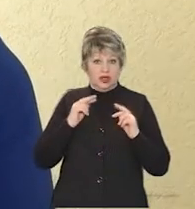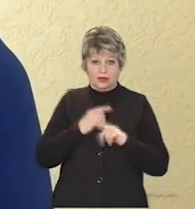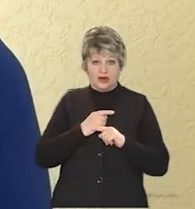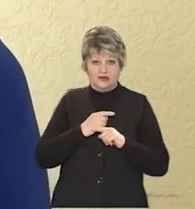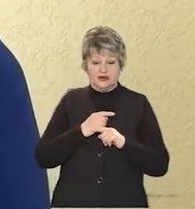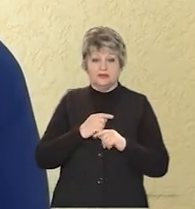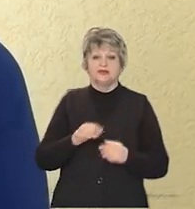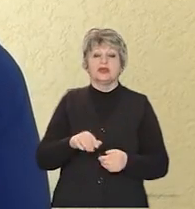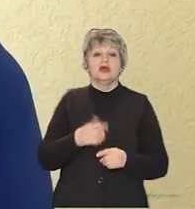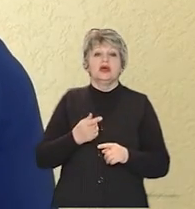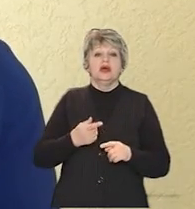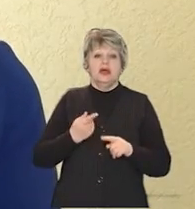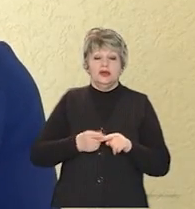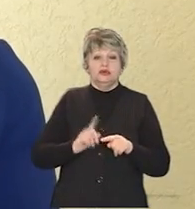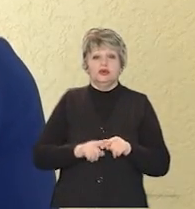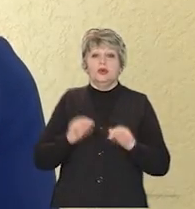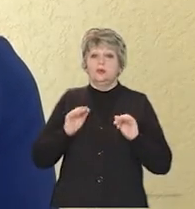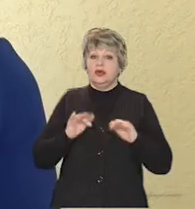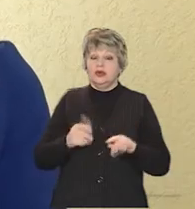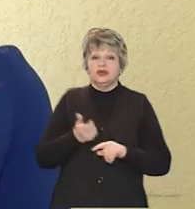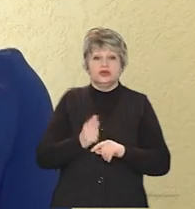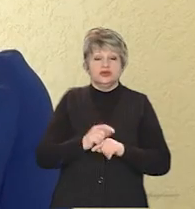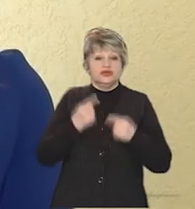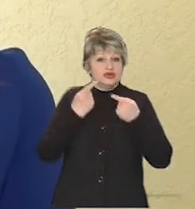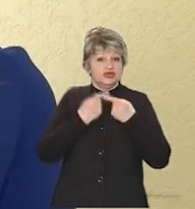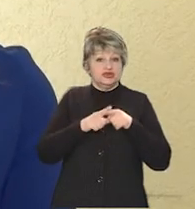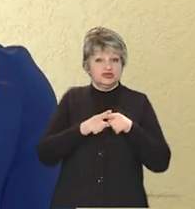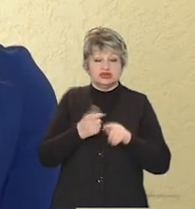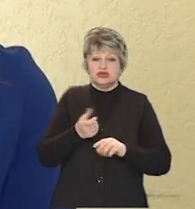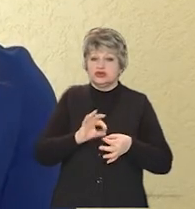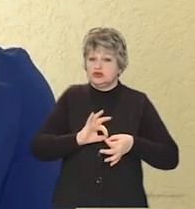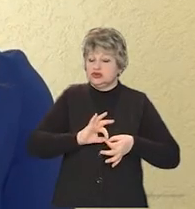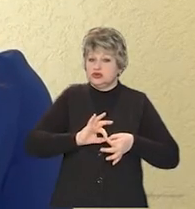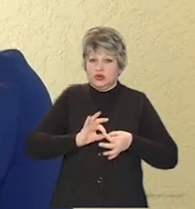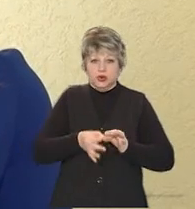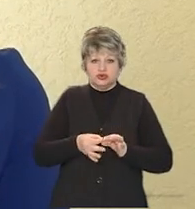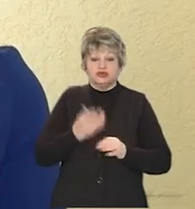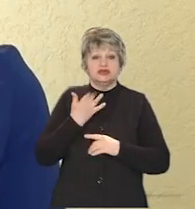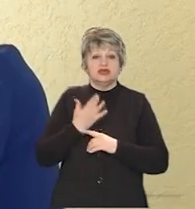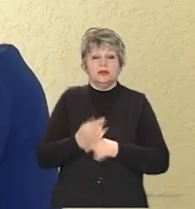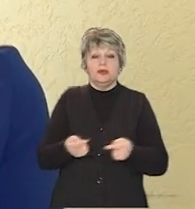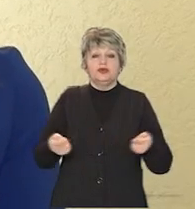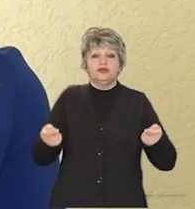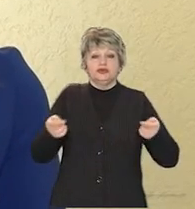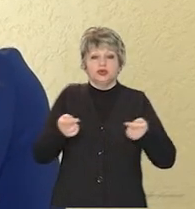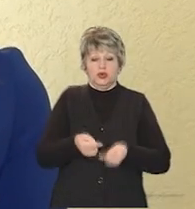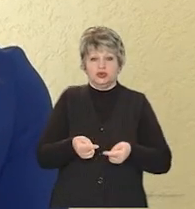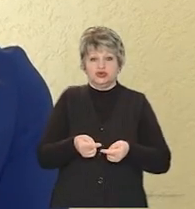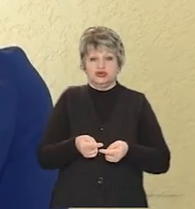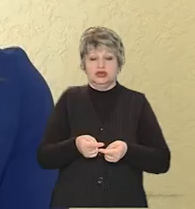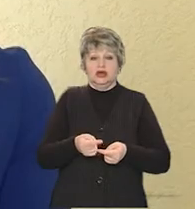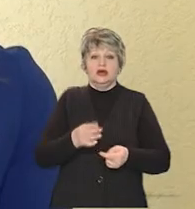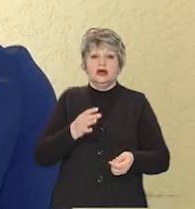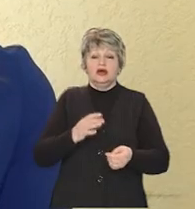неправильно, потому что на самом деле этот метод очень технически сложен, то есть требует точности